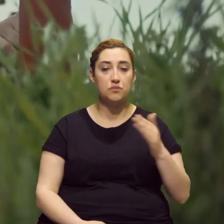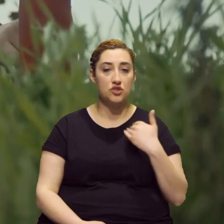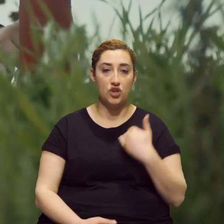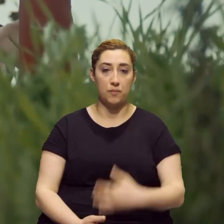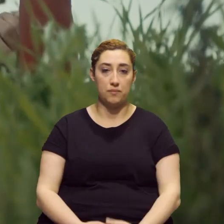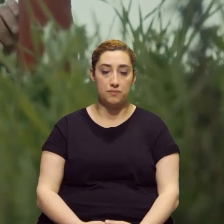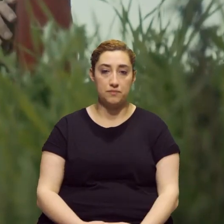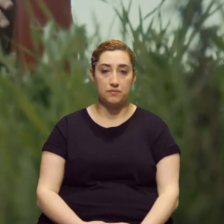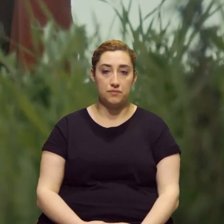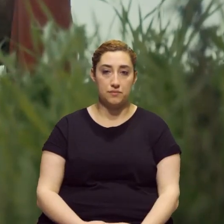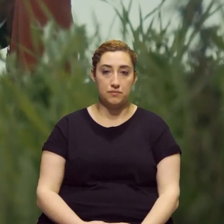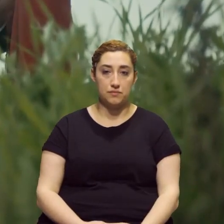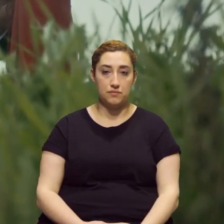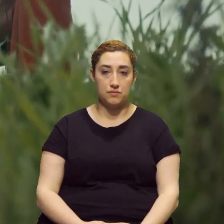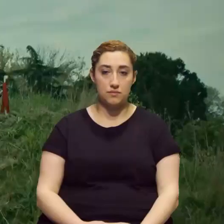Vazgeçmeyeceğim.